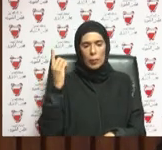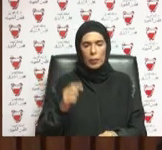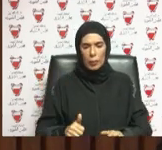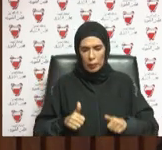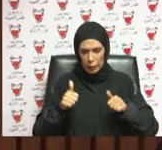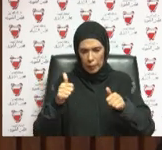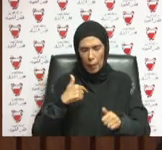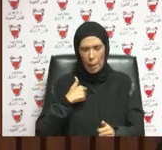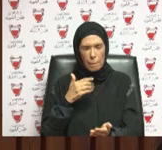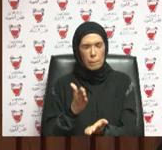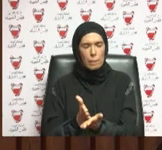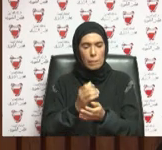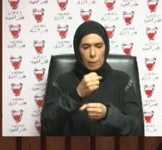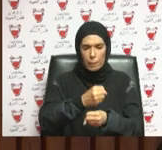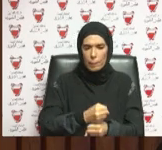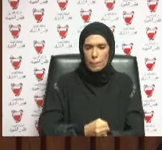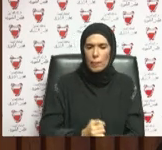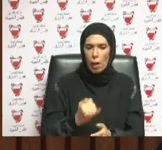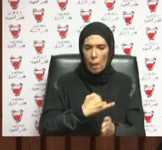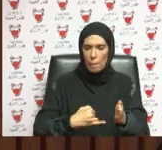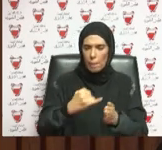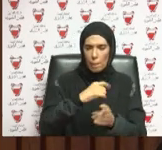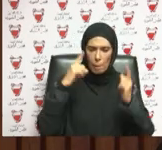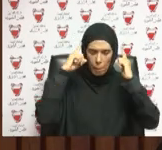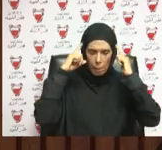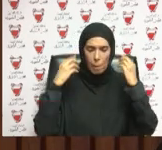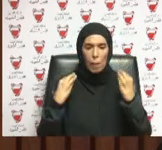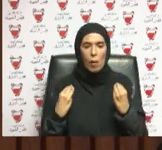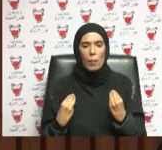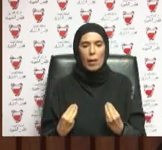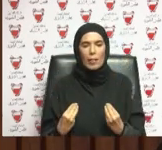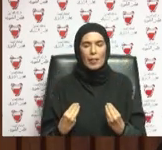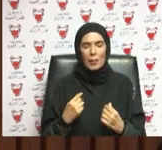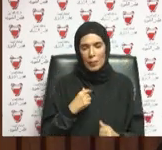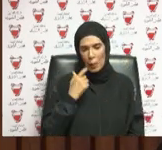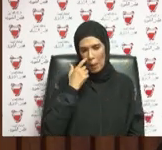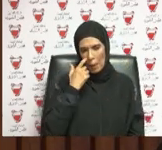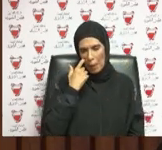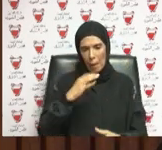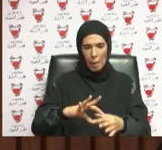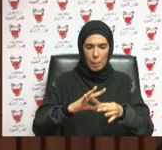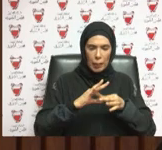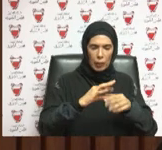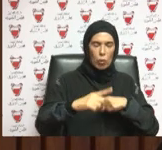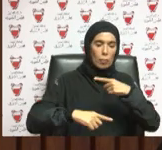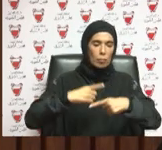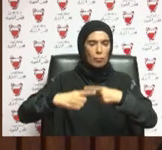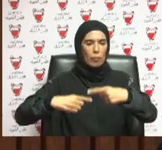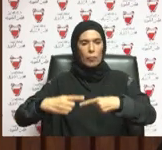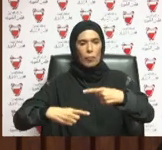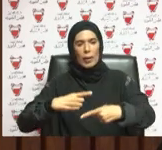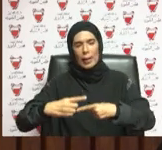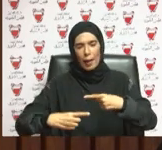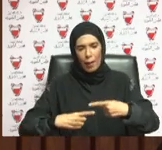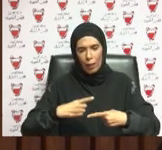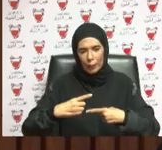من إيمانه الراسخ والمبادئ والقيم التي تحلى بها في التواصل المستمر ومد